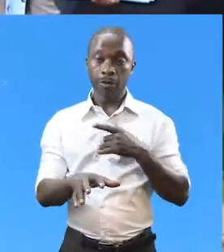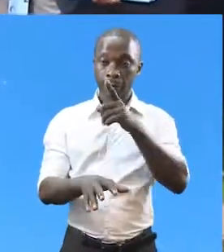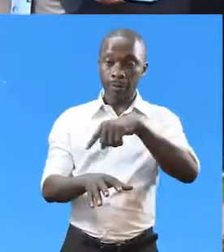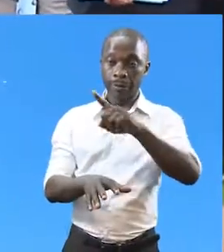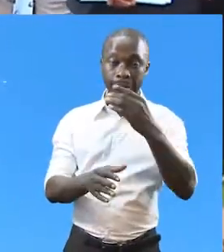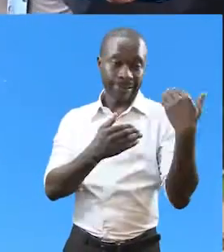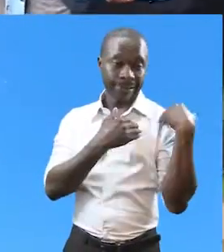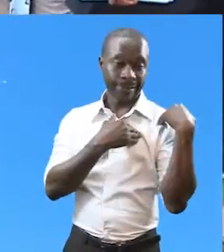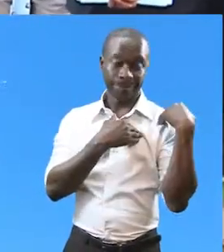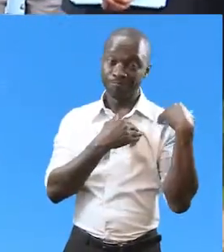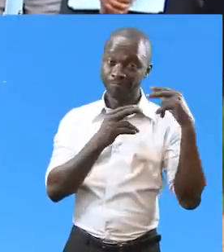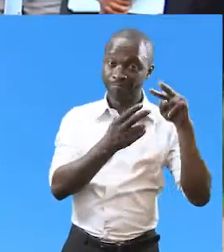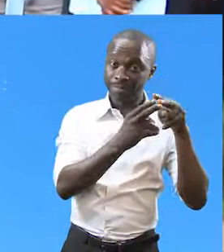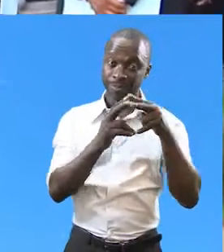traditionnelle,